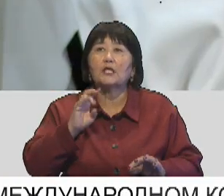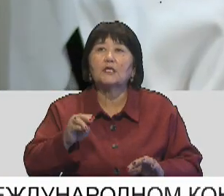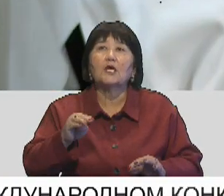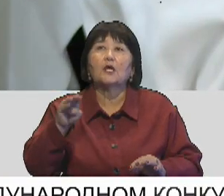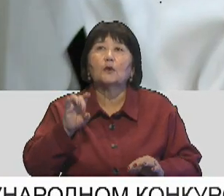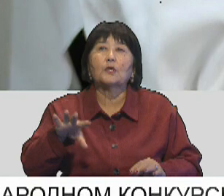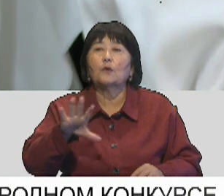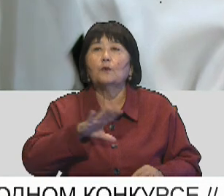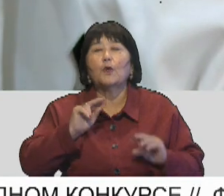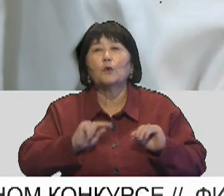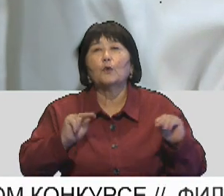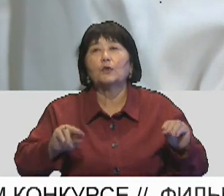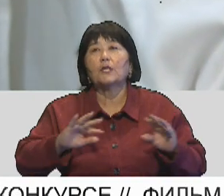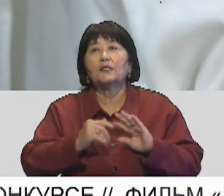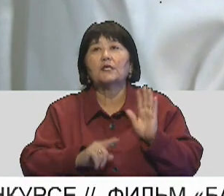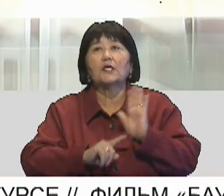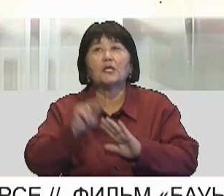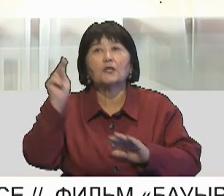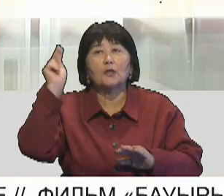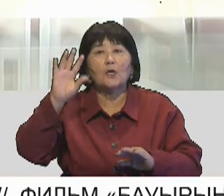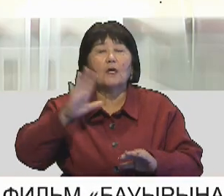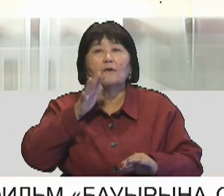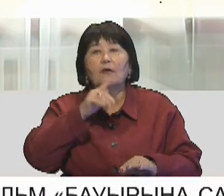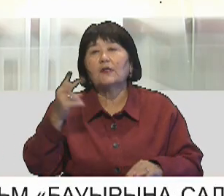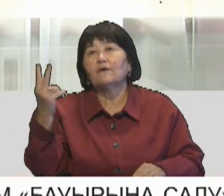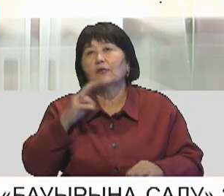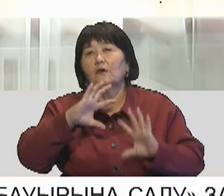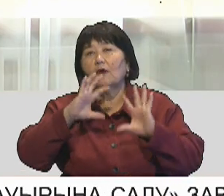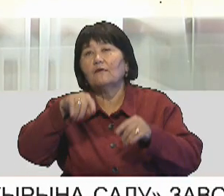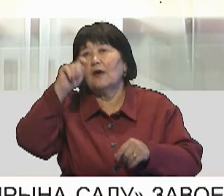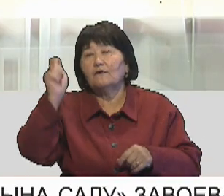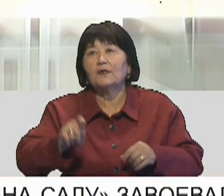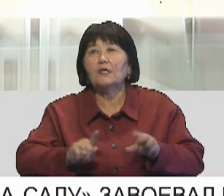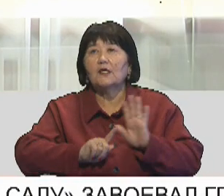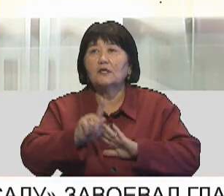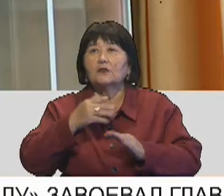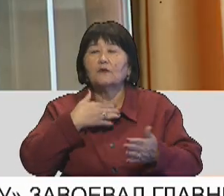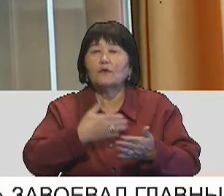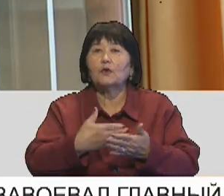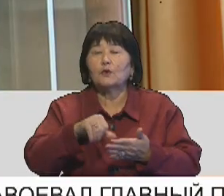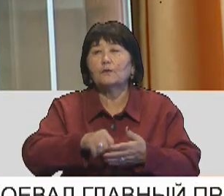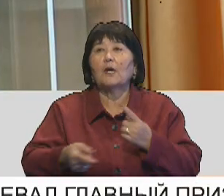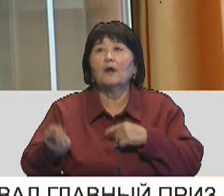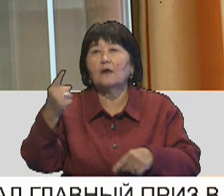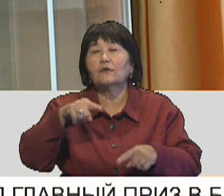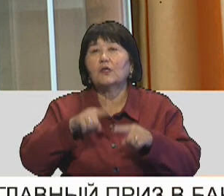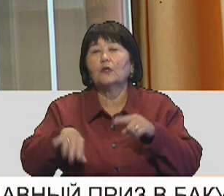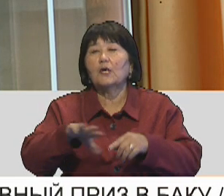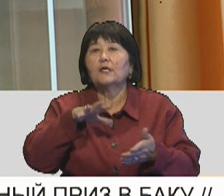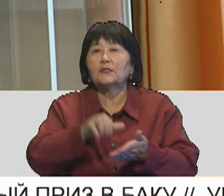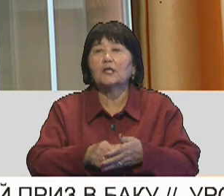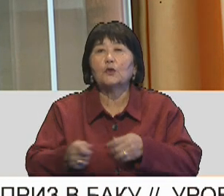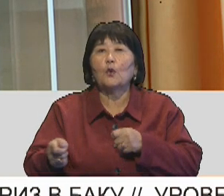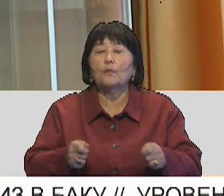района он был учителем в сельской начальной школе во время Второй мировой войны отличился своей доблестью вернувшись на родину занялся